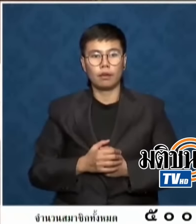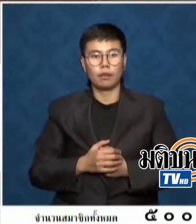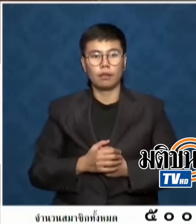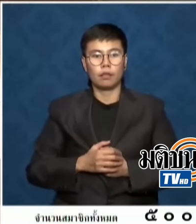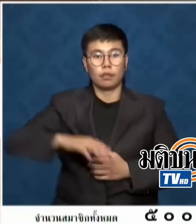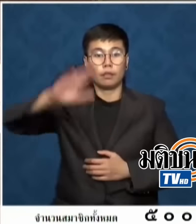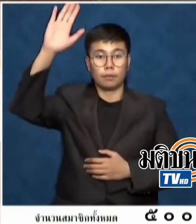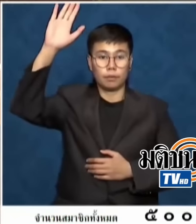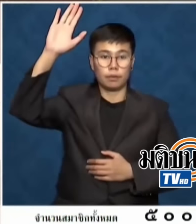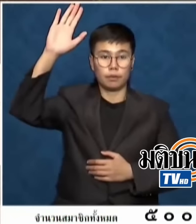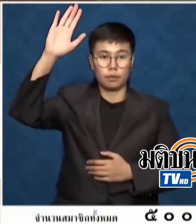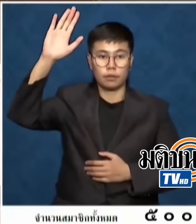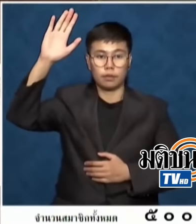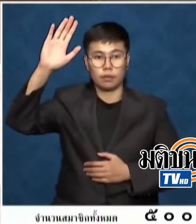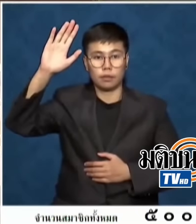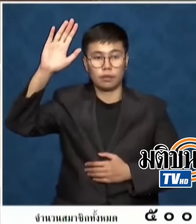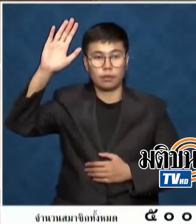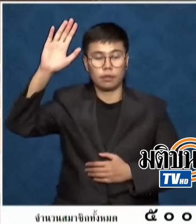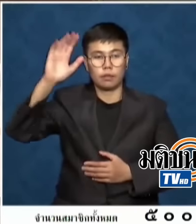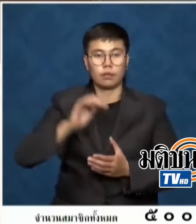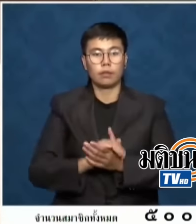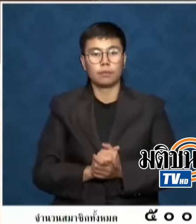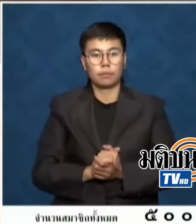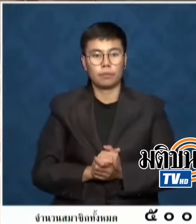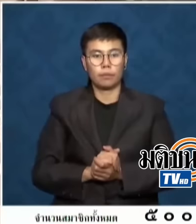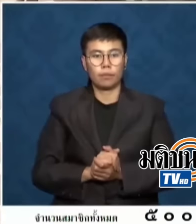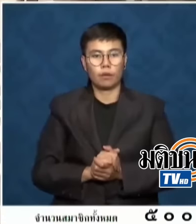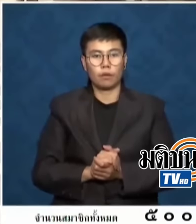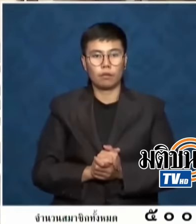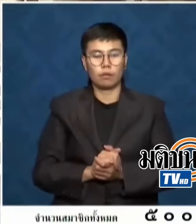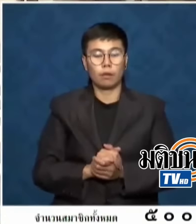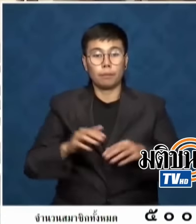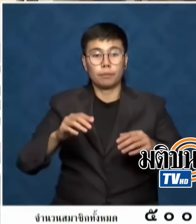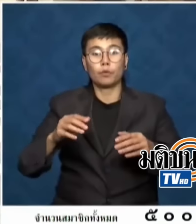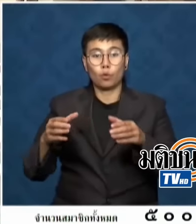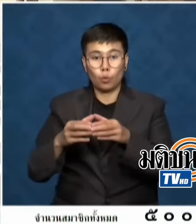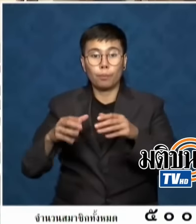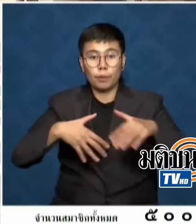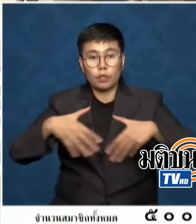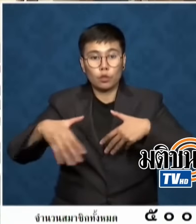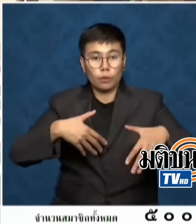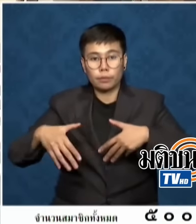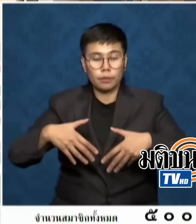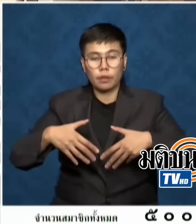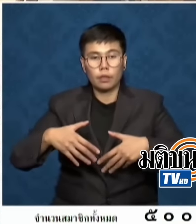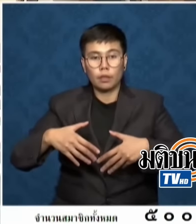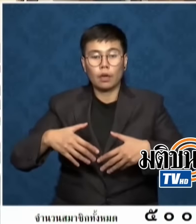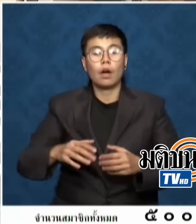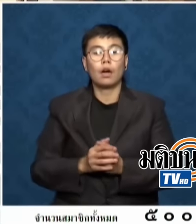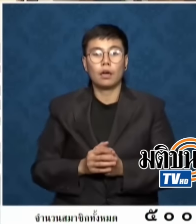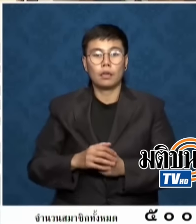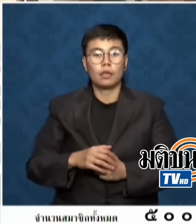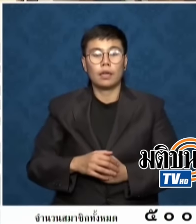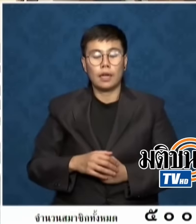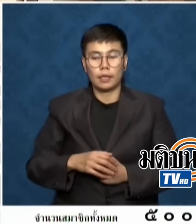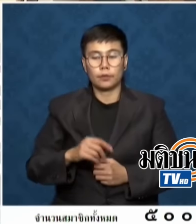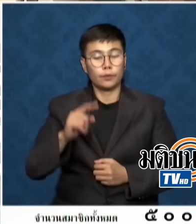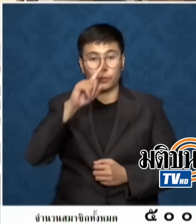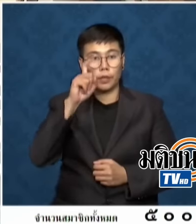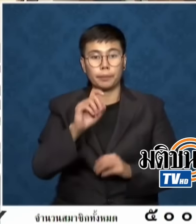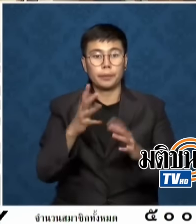ประธานคะท่านประธานภาคประชาชนไม่ติดใจค่ะและตัวของดิฉันเอง